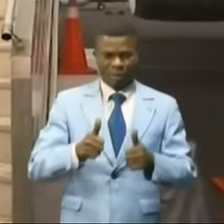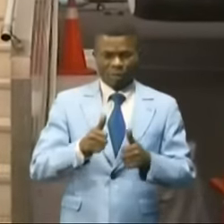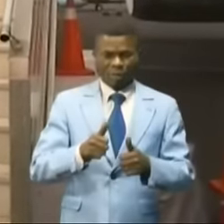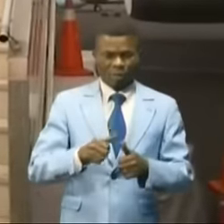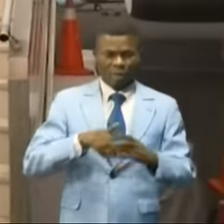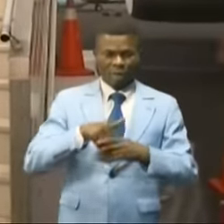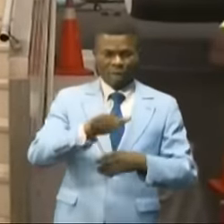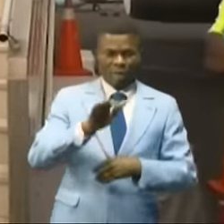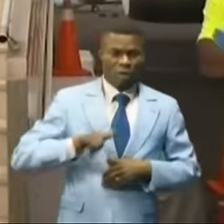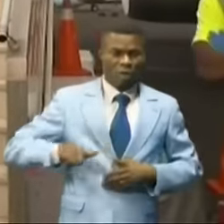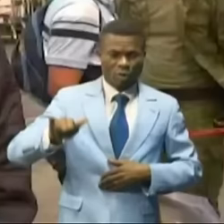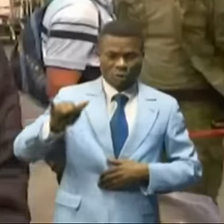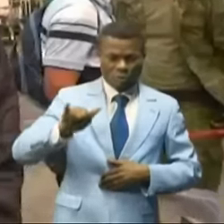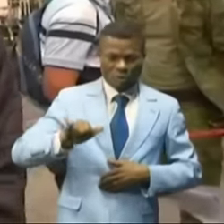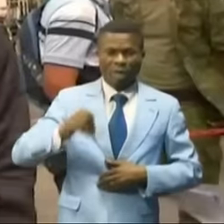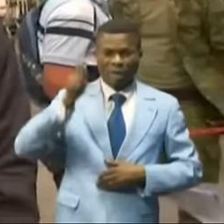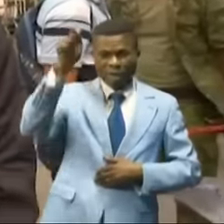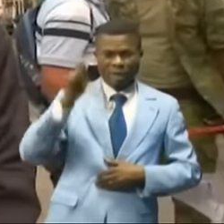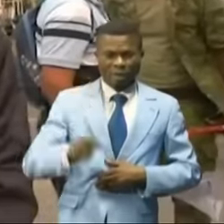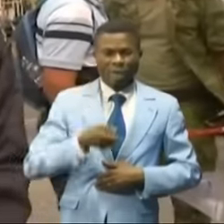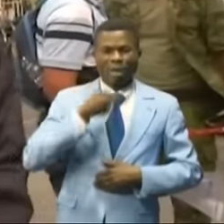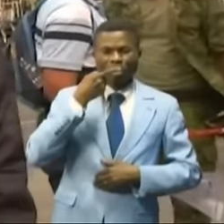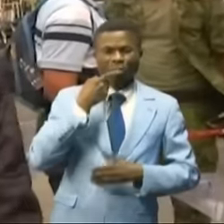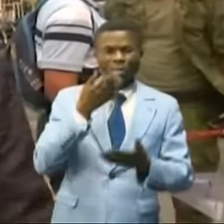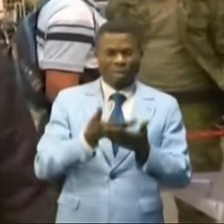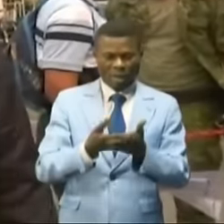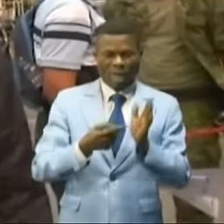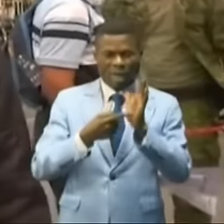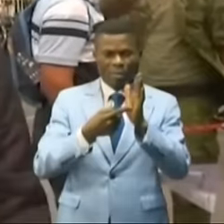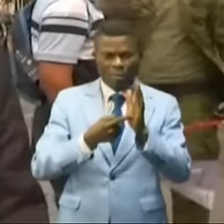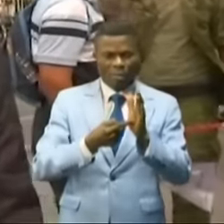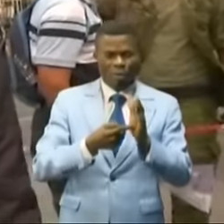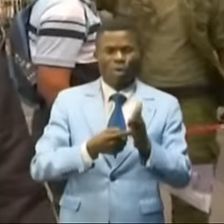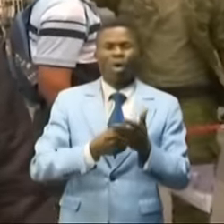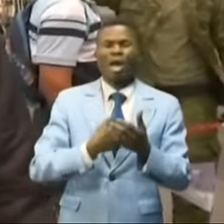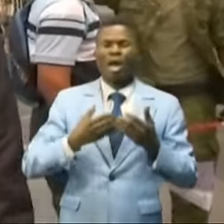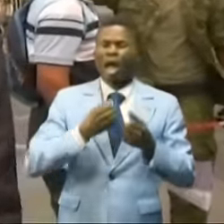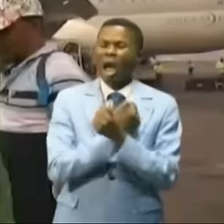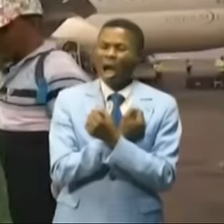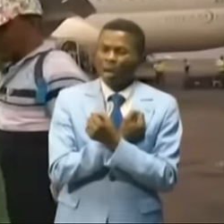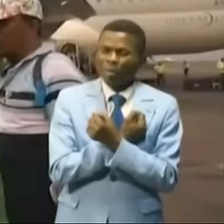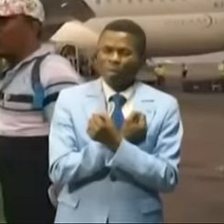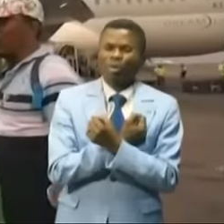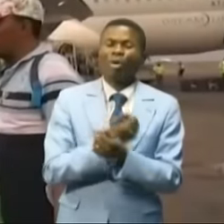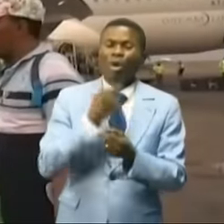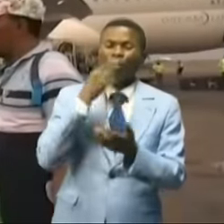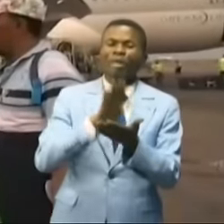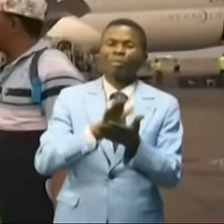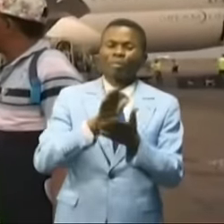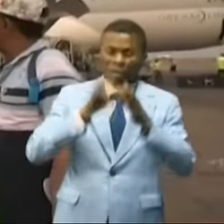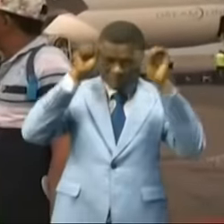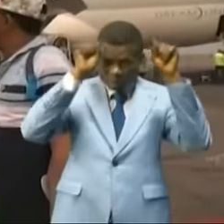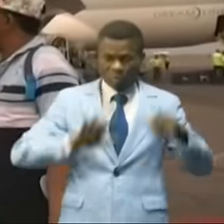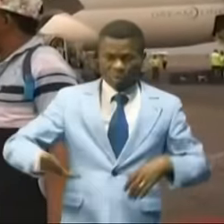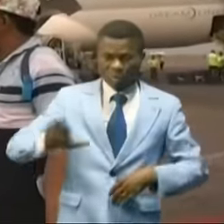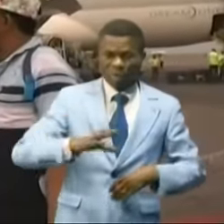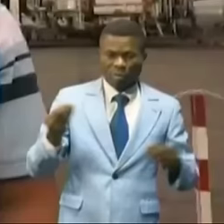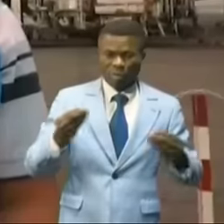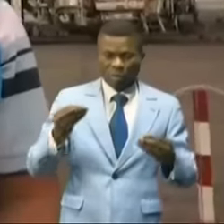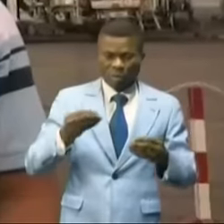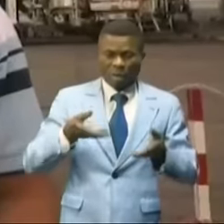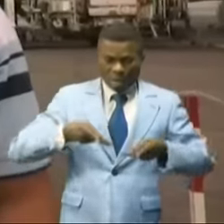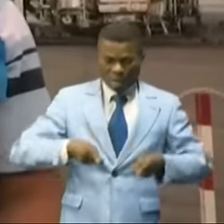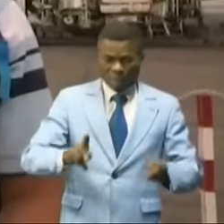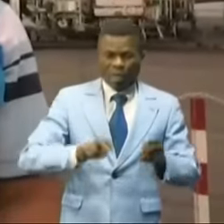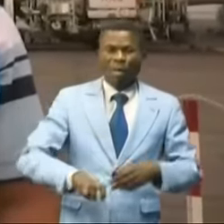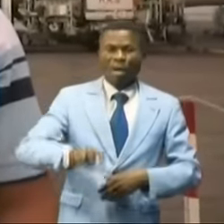l'avion, quelques-uns ont livré leurs impressions et exprimé leur profonde gratitude au président de la République pour avoir permis